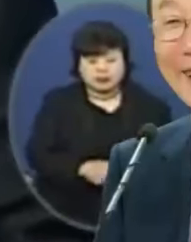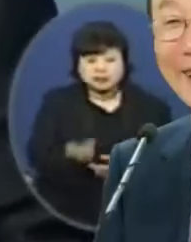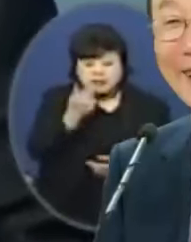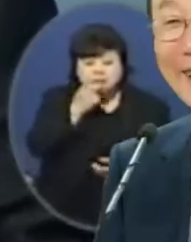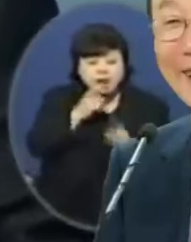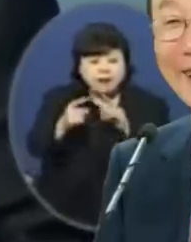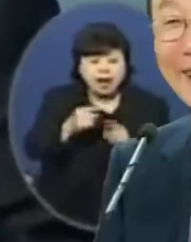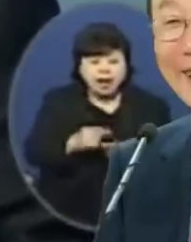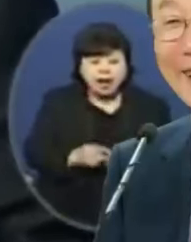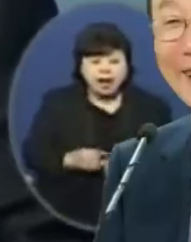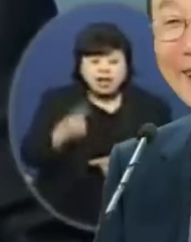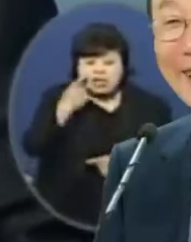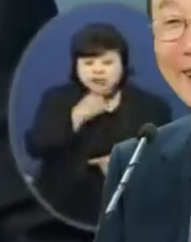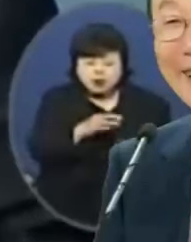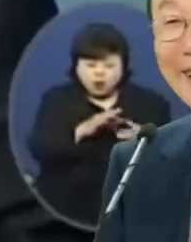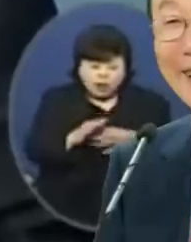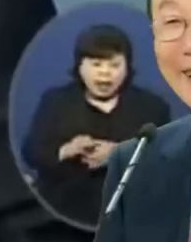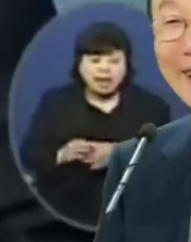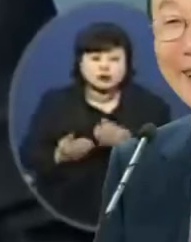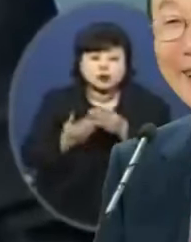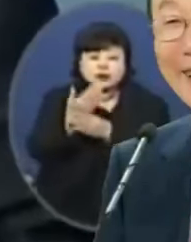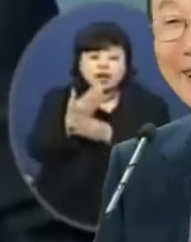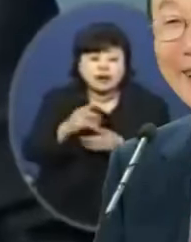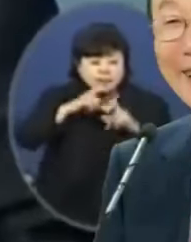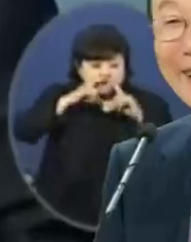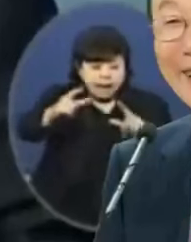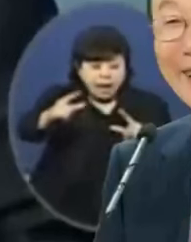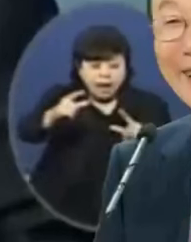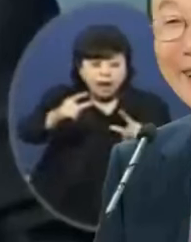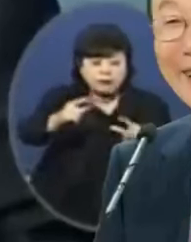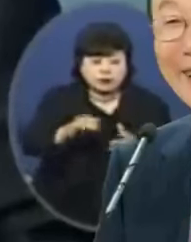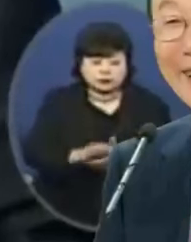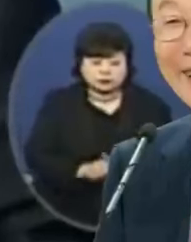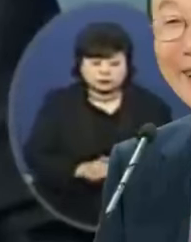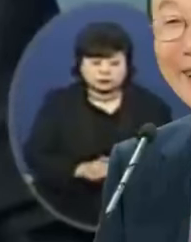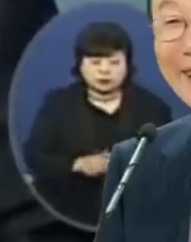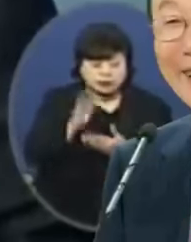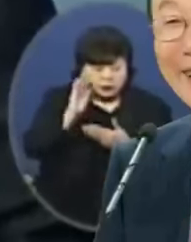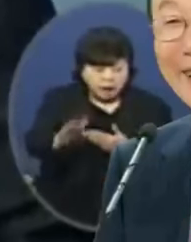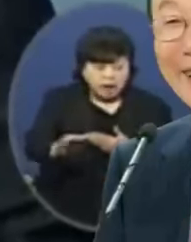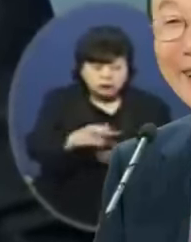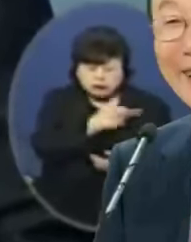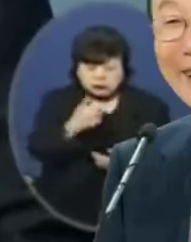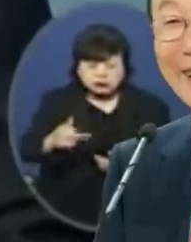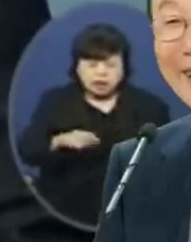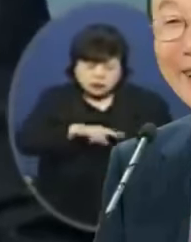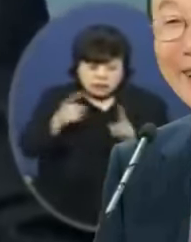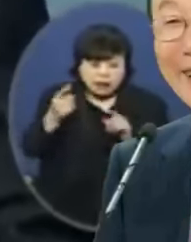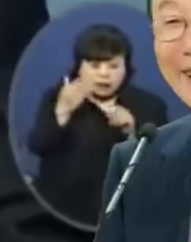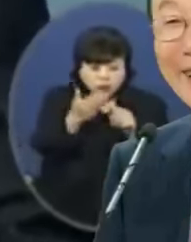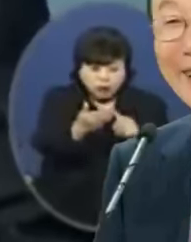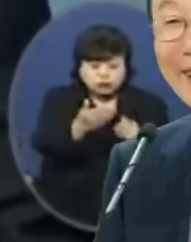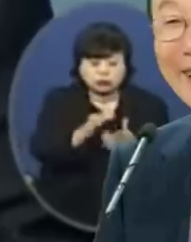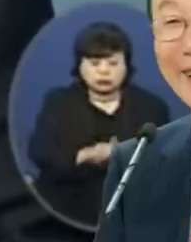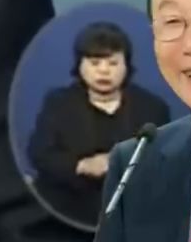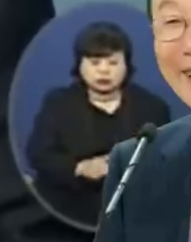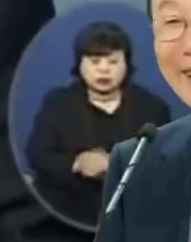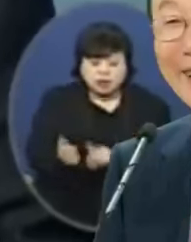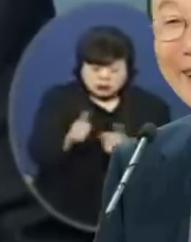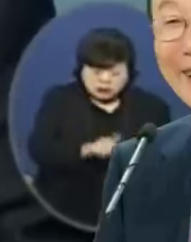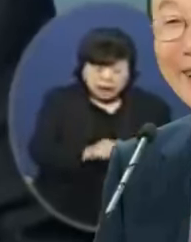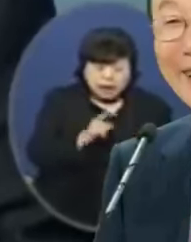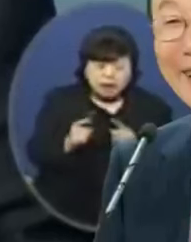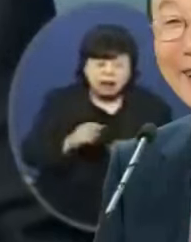생명의 말을 입으로 계속해서 선포하면 그것이 나아가서 여러분을 크게 살게 하고 사망에